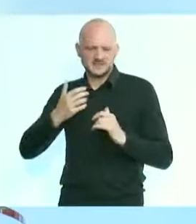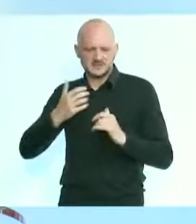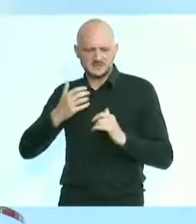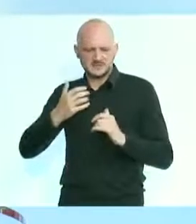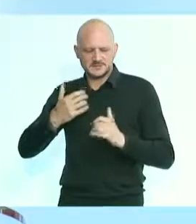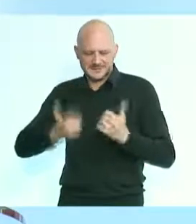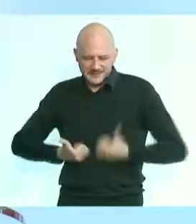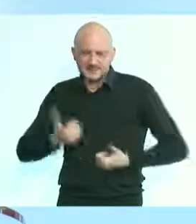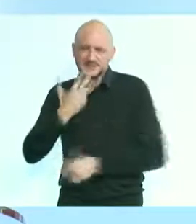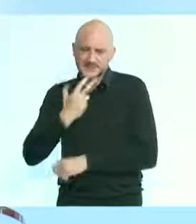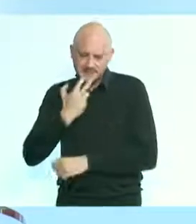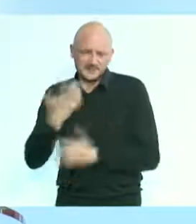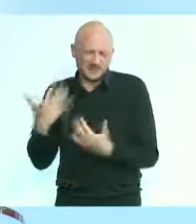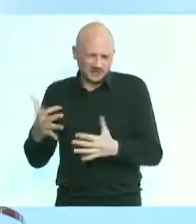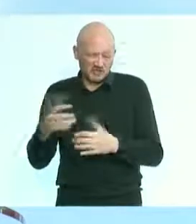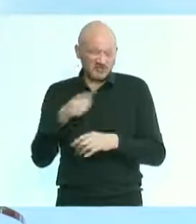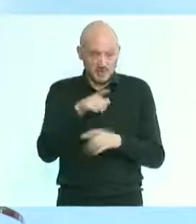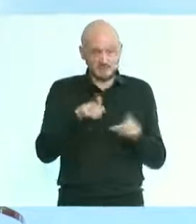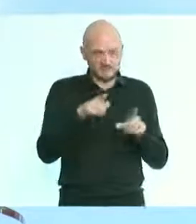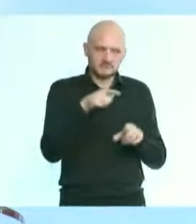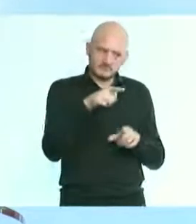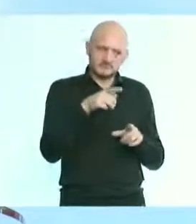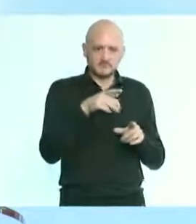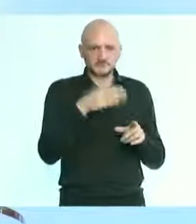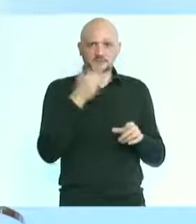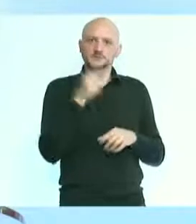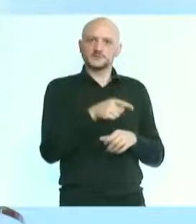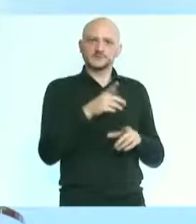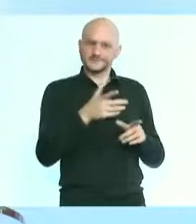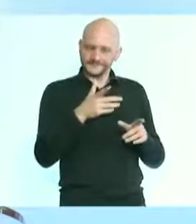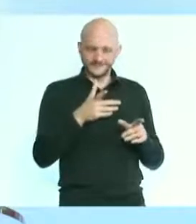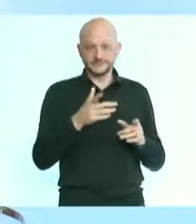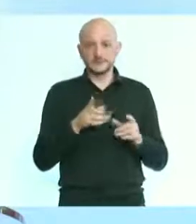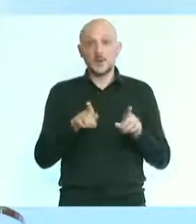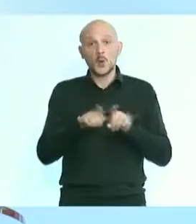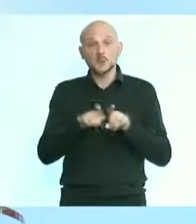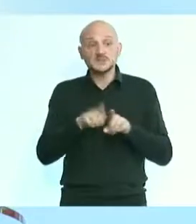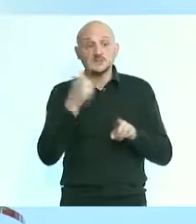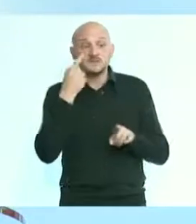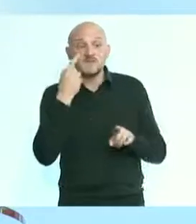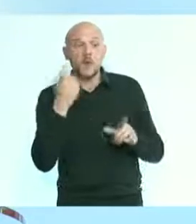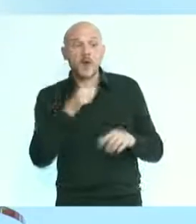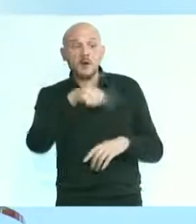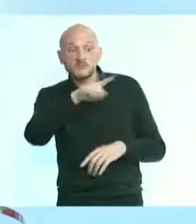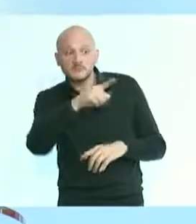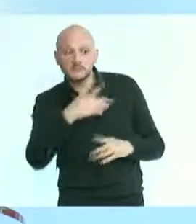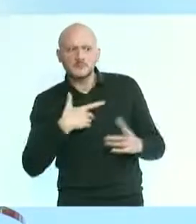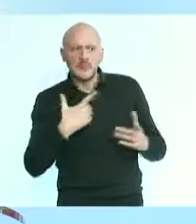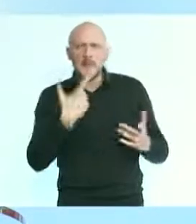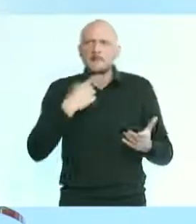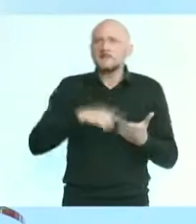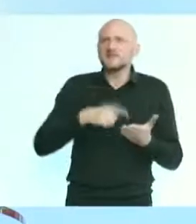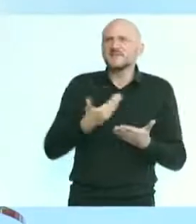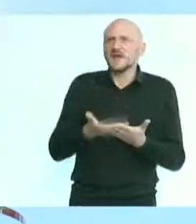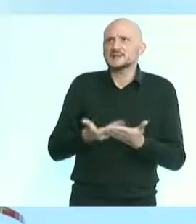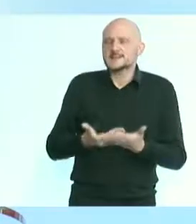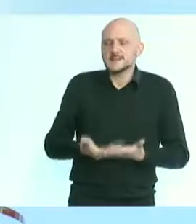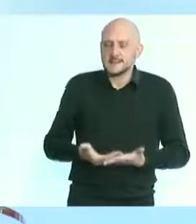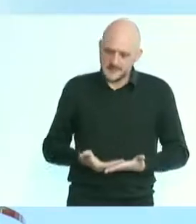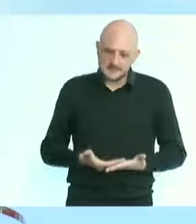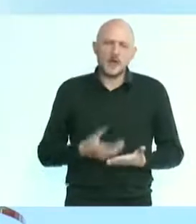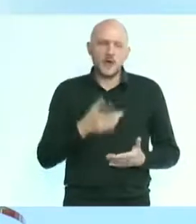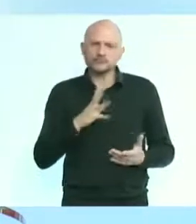selon les affinités, et je suis sûre qu'il y aura parmi les candidats des jeunes qui présenteront un